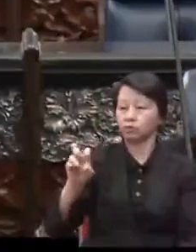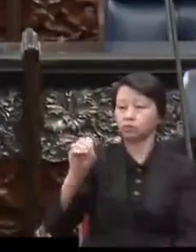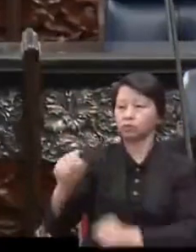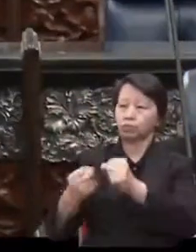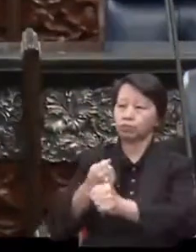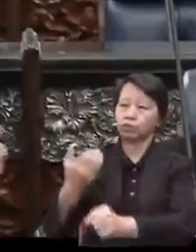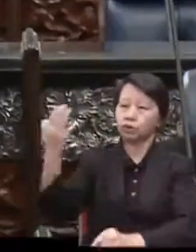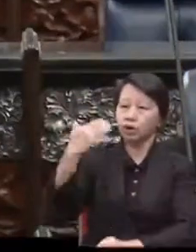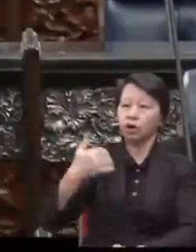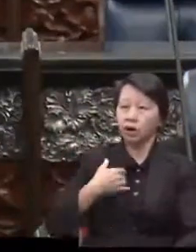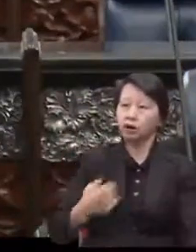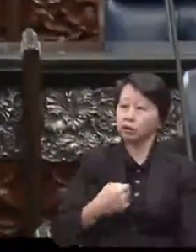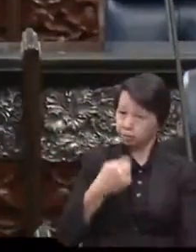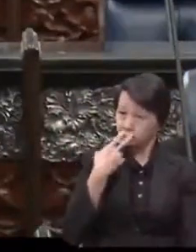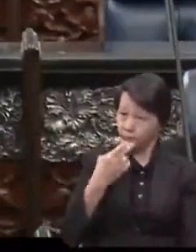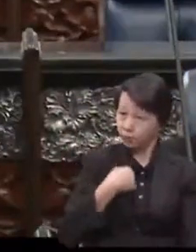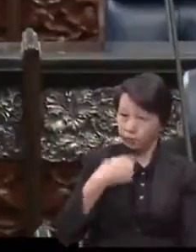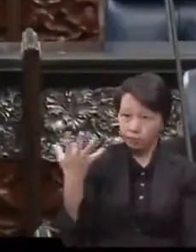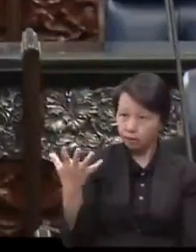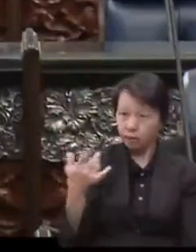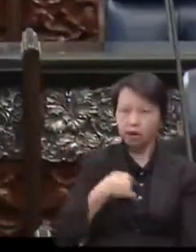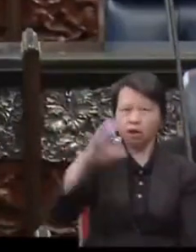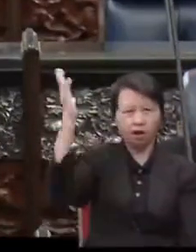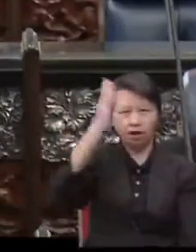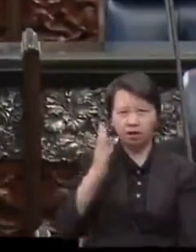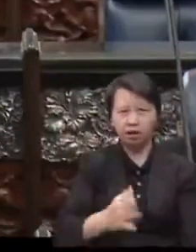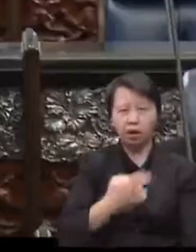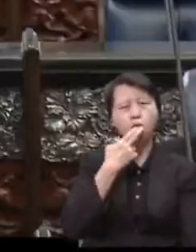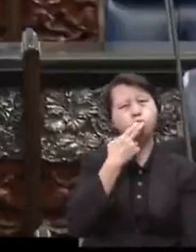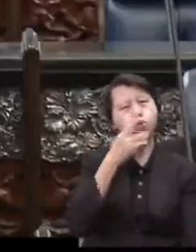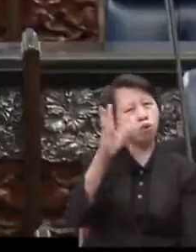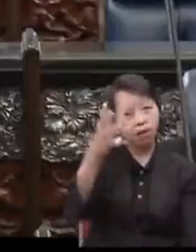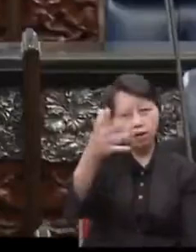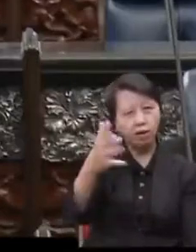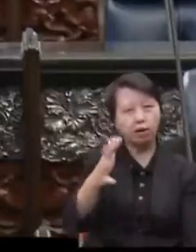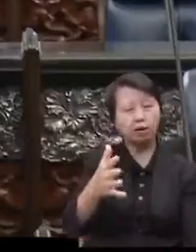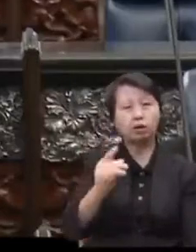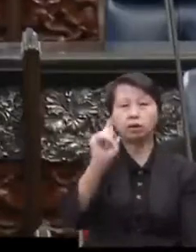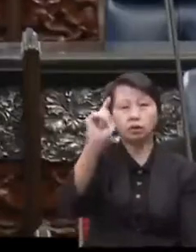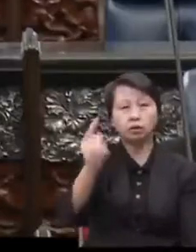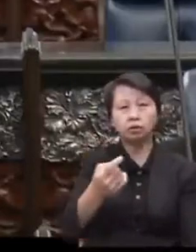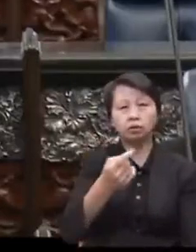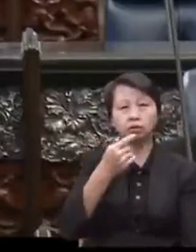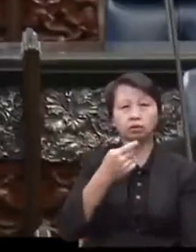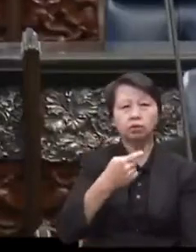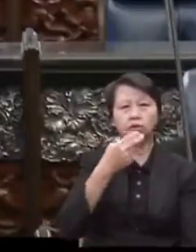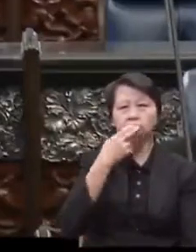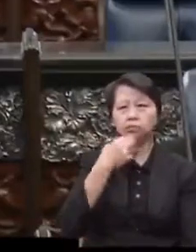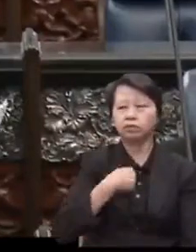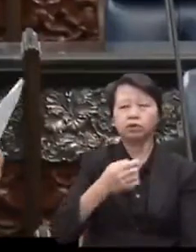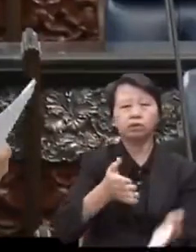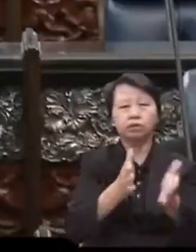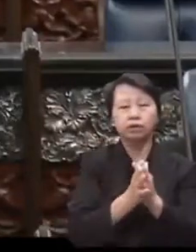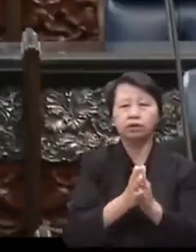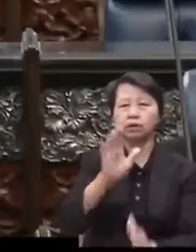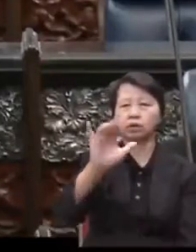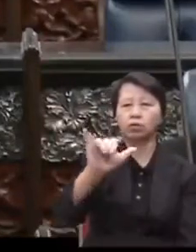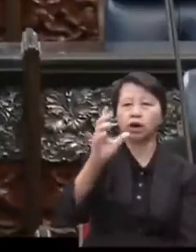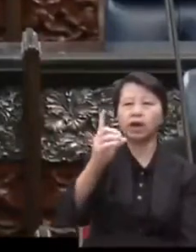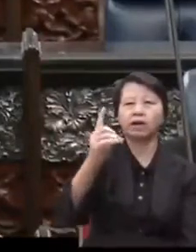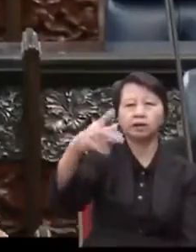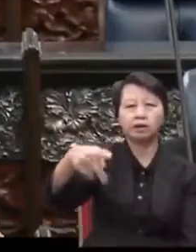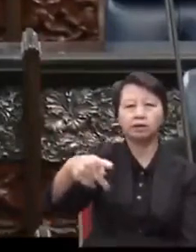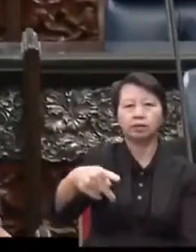lepas ada tak hisap rokok saya tak pernah hisap rokok jadi cuma surat penjelasan yang saya minta dipertua